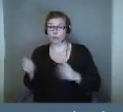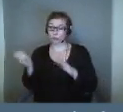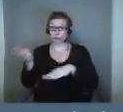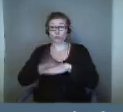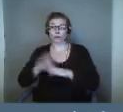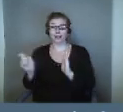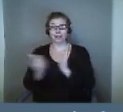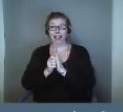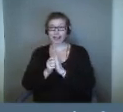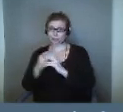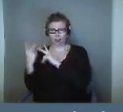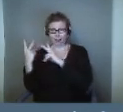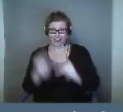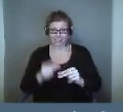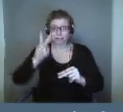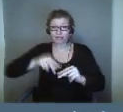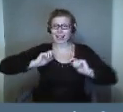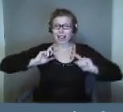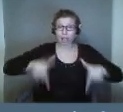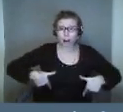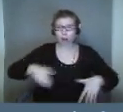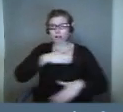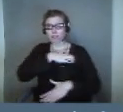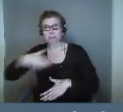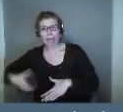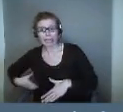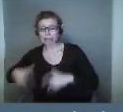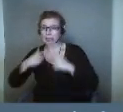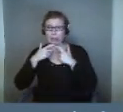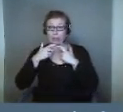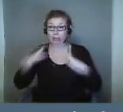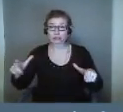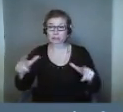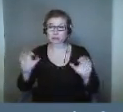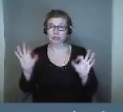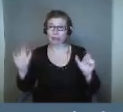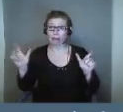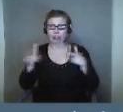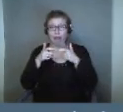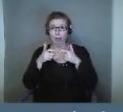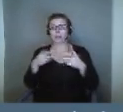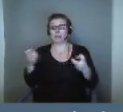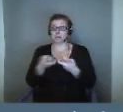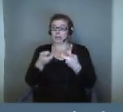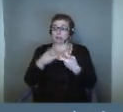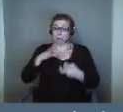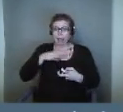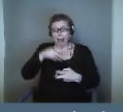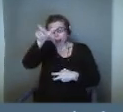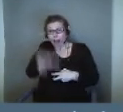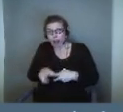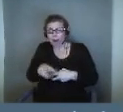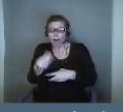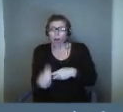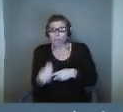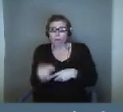plus. Et on avait un enfant en fauteuil qui n'a pas pu rester chez nous parce qu'on ne pouvait pas le recevoir. Donc ça, j'ai